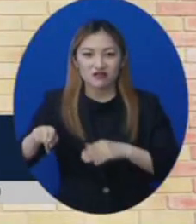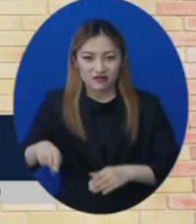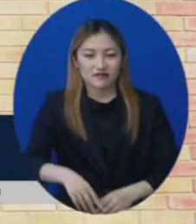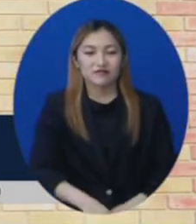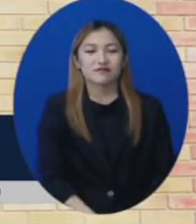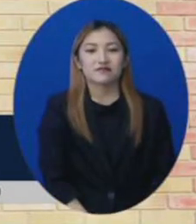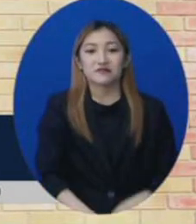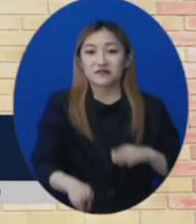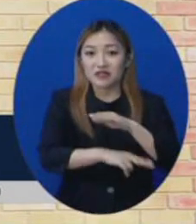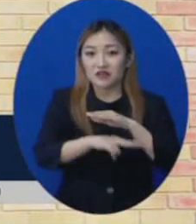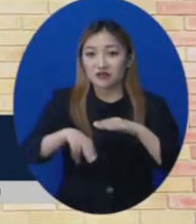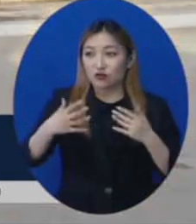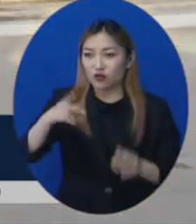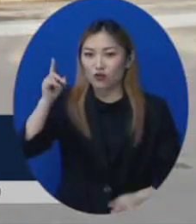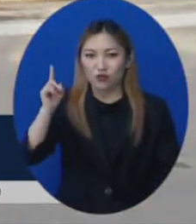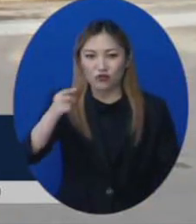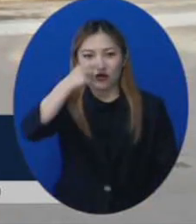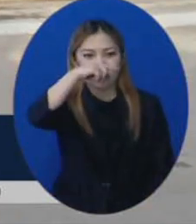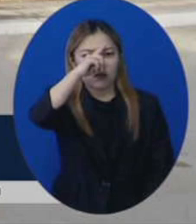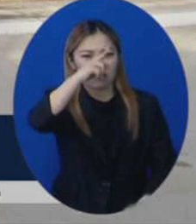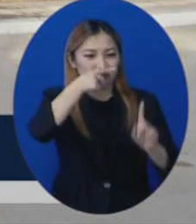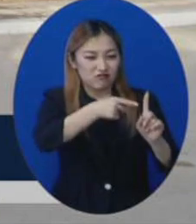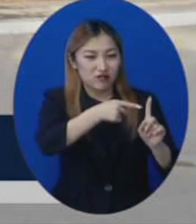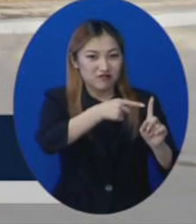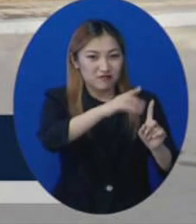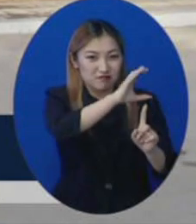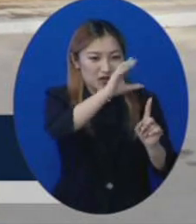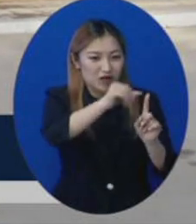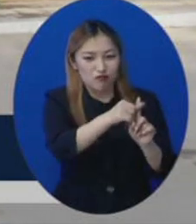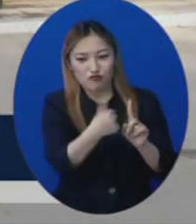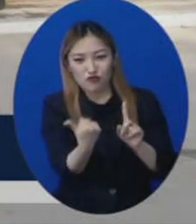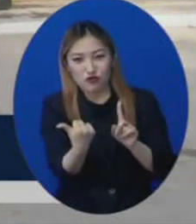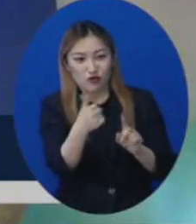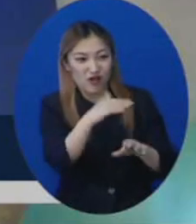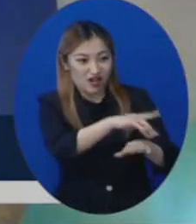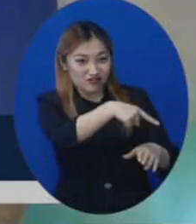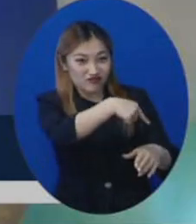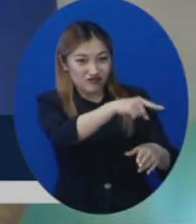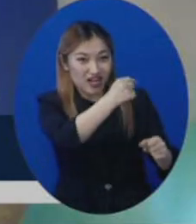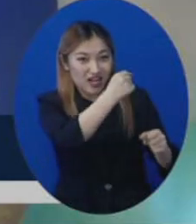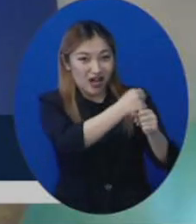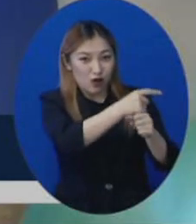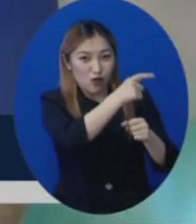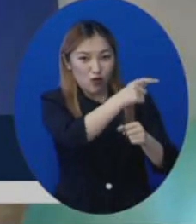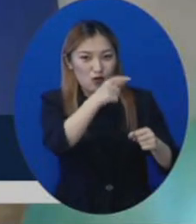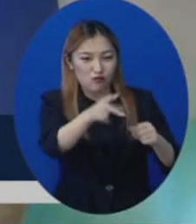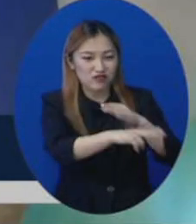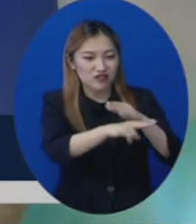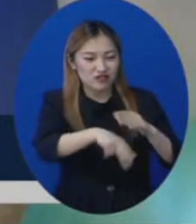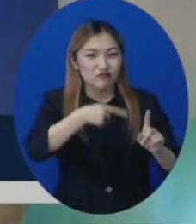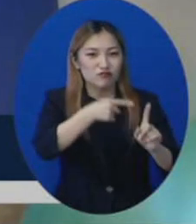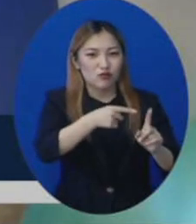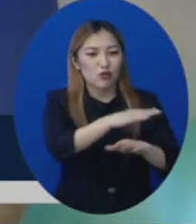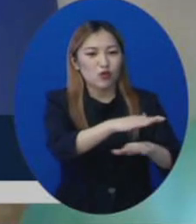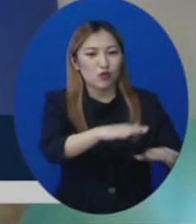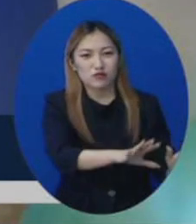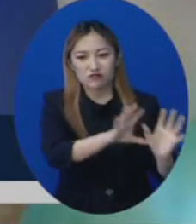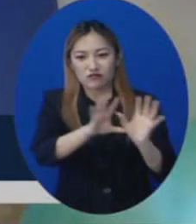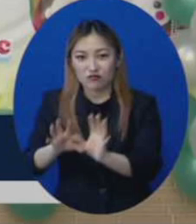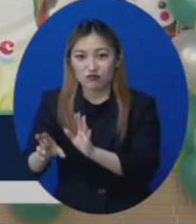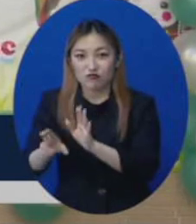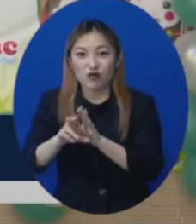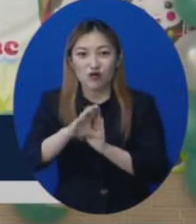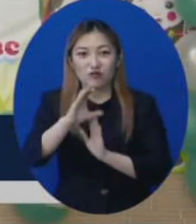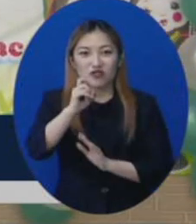Тус цэцэрлэг нь нийтлэг хэмжээнд эрүүл мэндийн салбарын дэргэд байгуулагдаж буй ажилчдын хөвгөлд зориулсан хоёр дахь цэцэрлэг болж байгаа гэж байна. Сонгон хайрхан дүүрэг